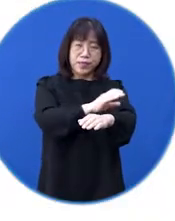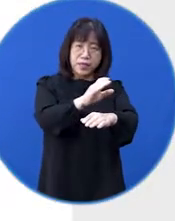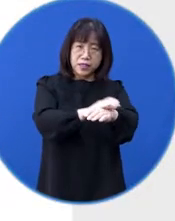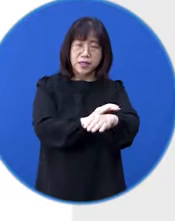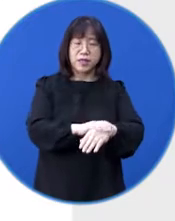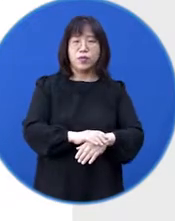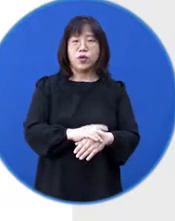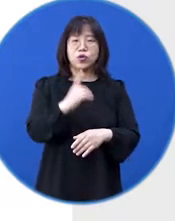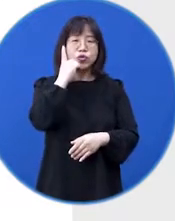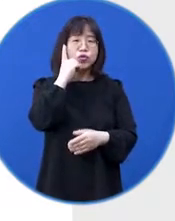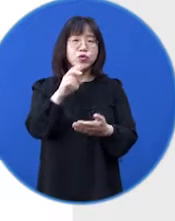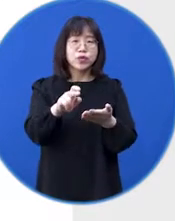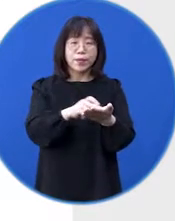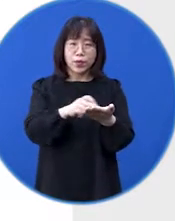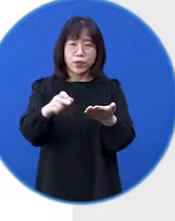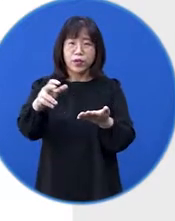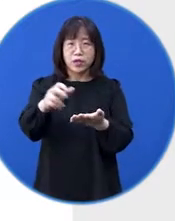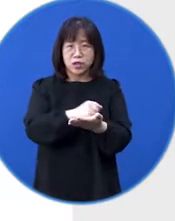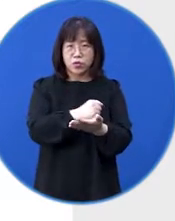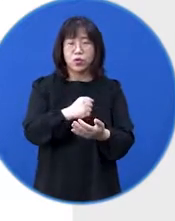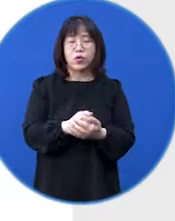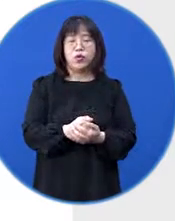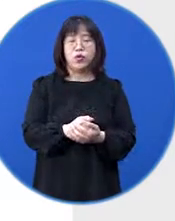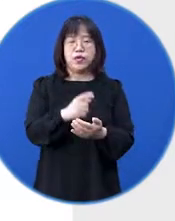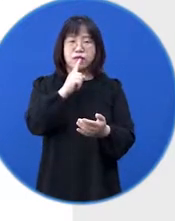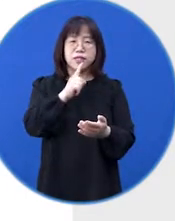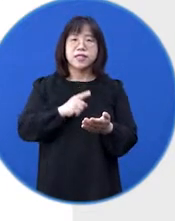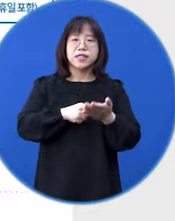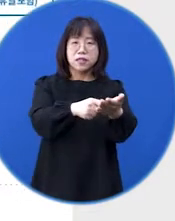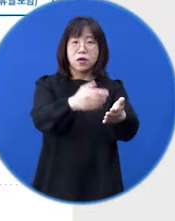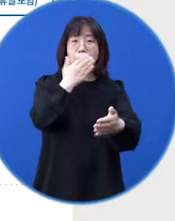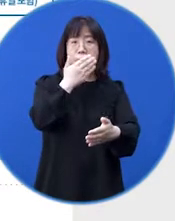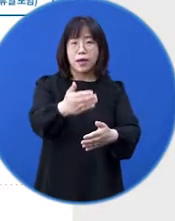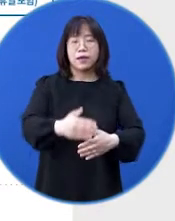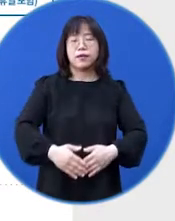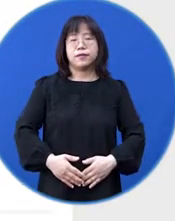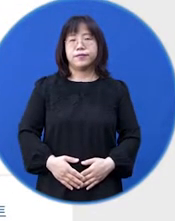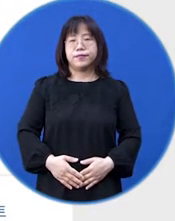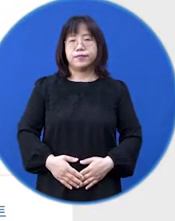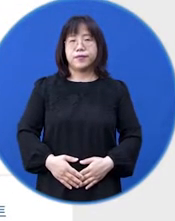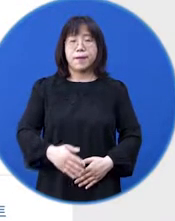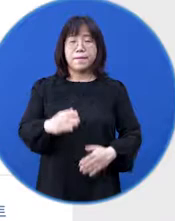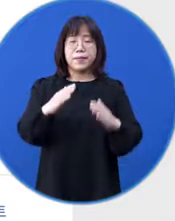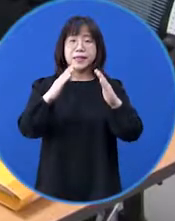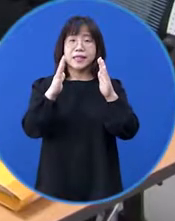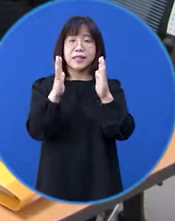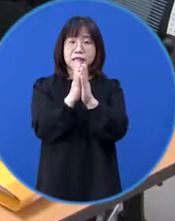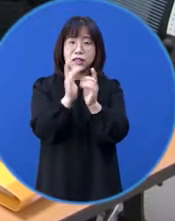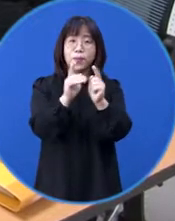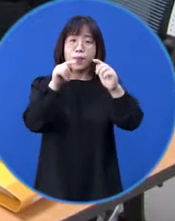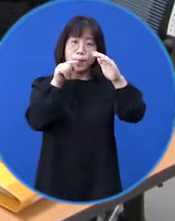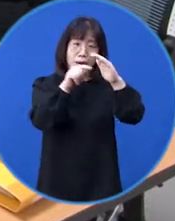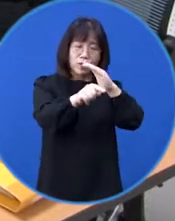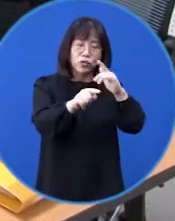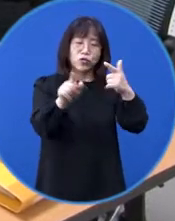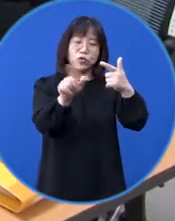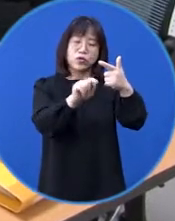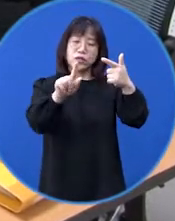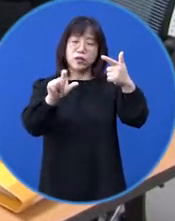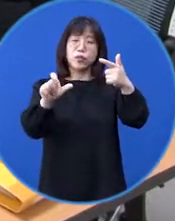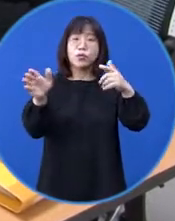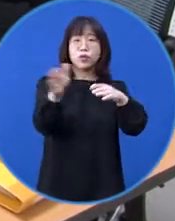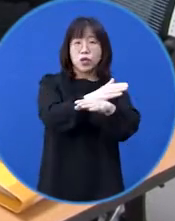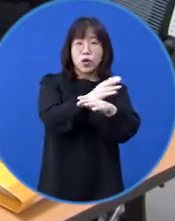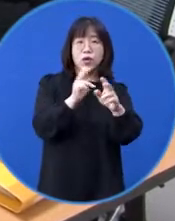또는 모바일을 이용해 서울시 자영업자 생존자금 홈페이지에서 신청하면 됩니다. 방문 신청은